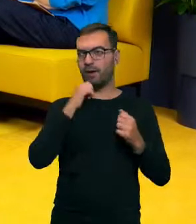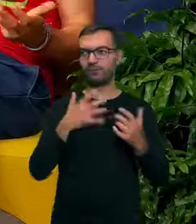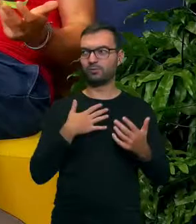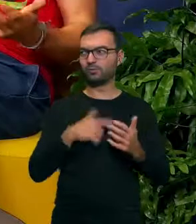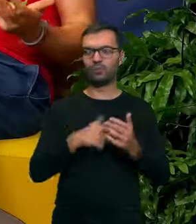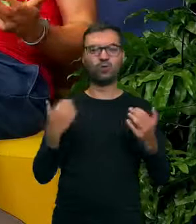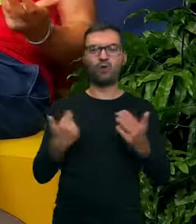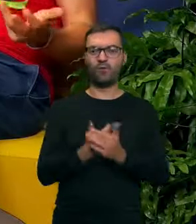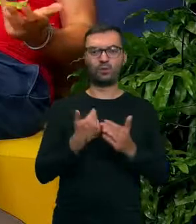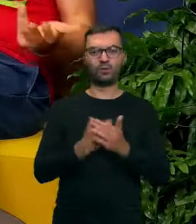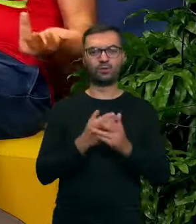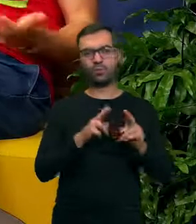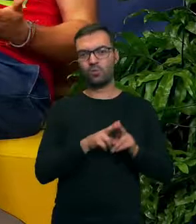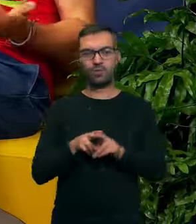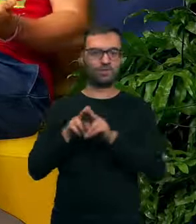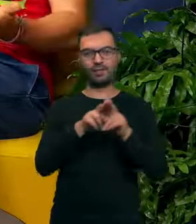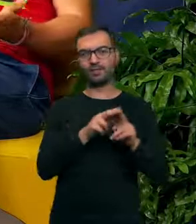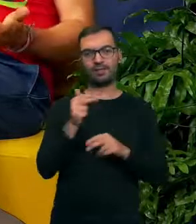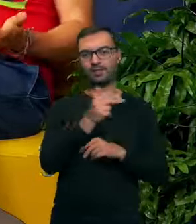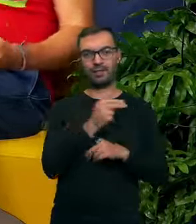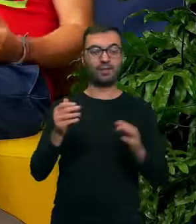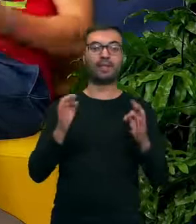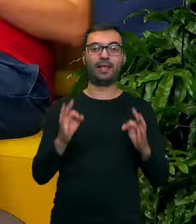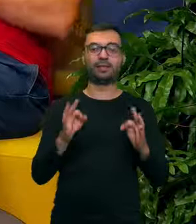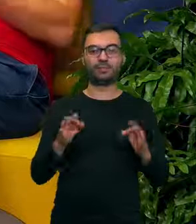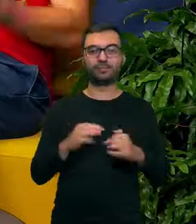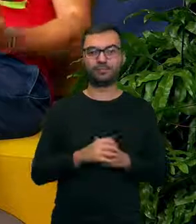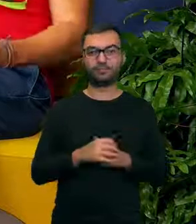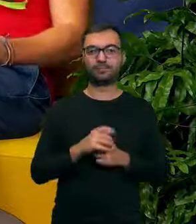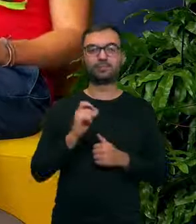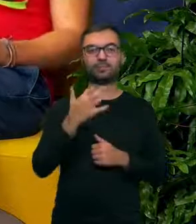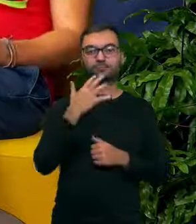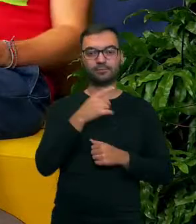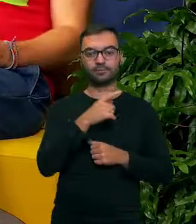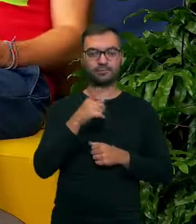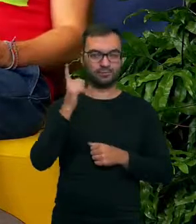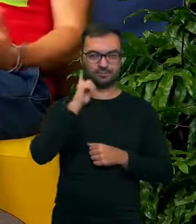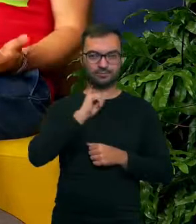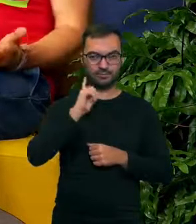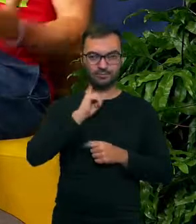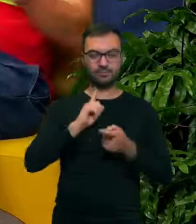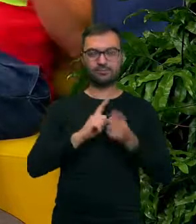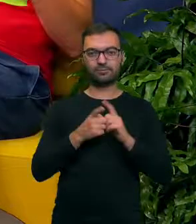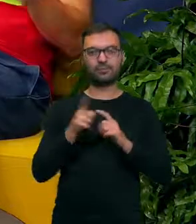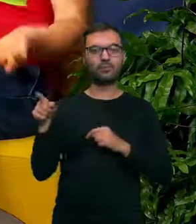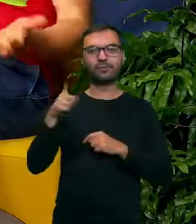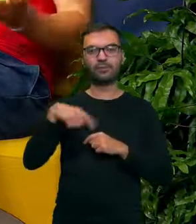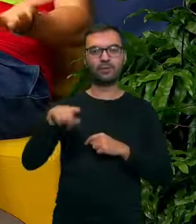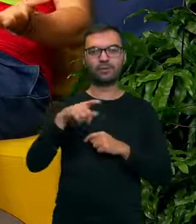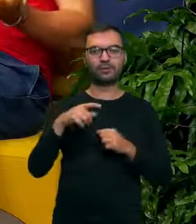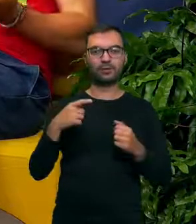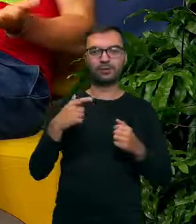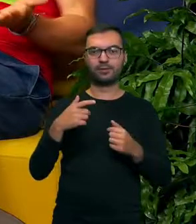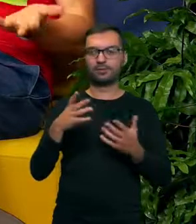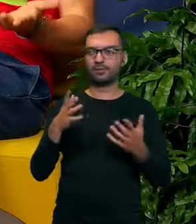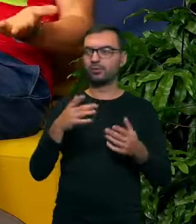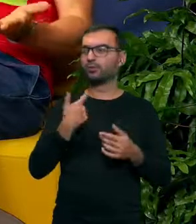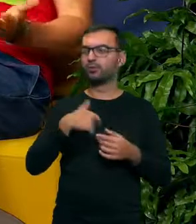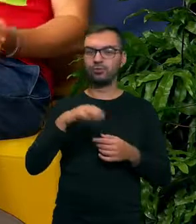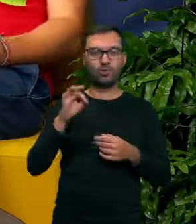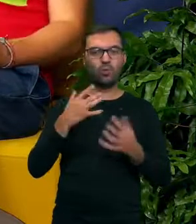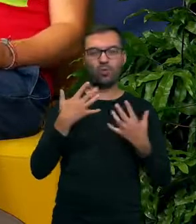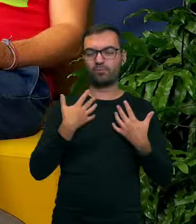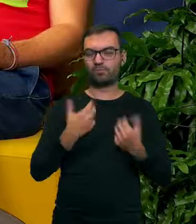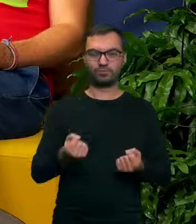współczesnym, uniwersalnym tematem dzisiaj. I też to, co wspomnieni licealiści nam jakby przywołali, no to, że oni się totalnie byli w stanie